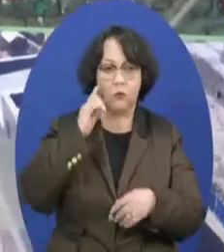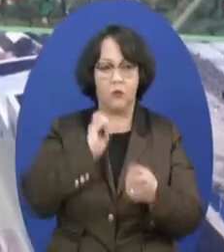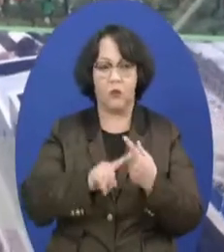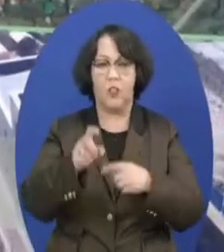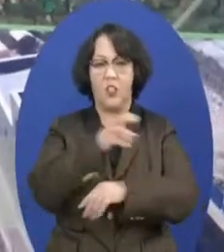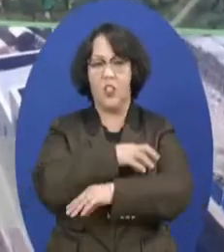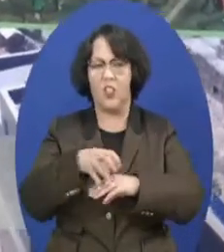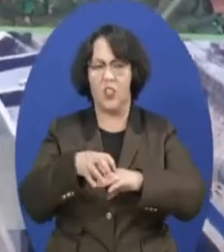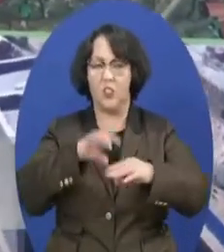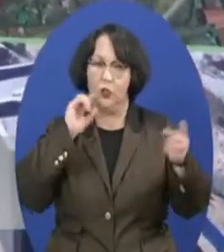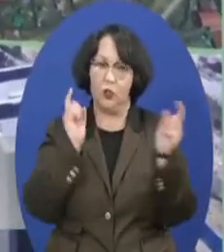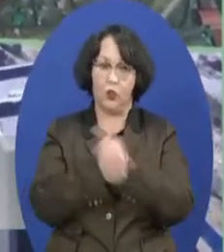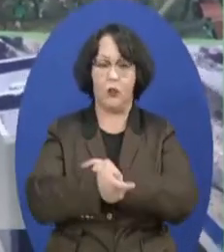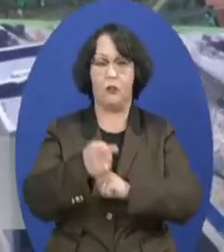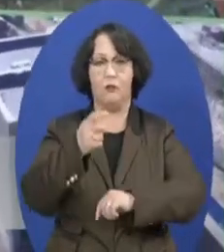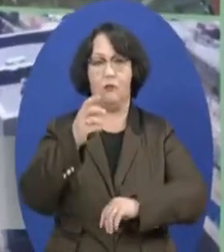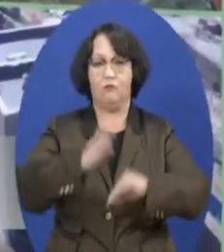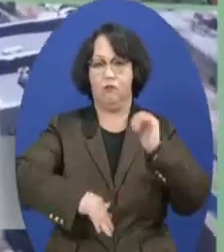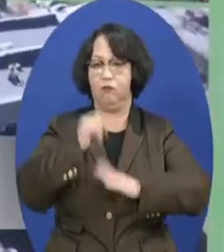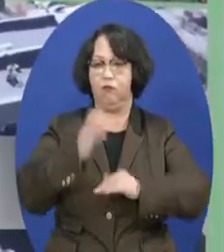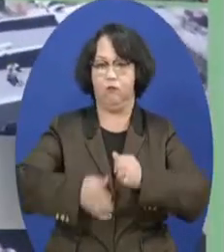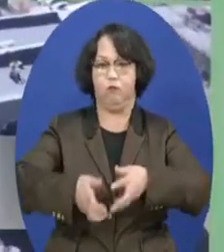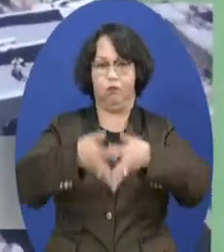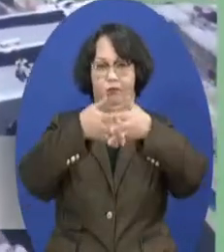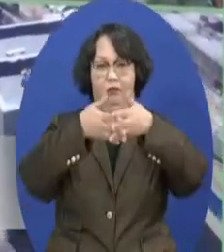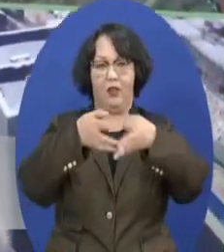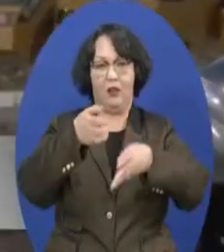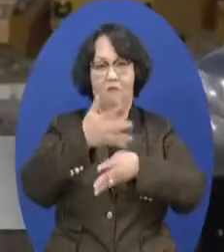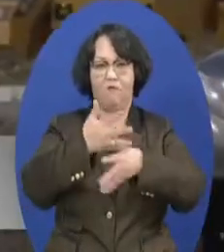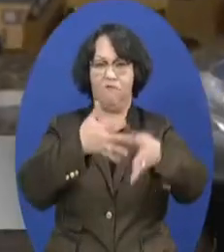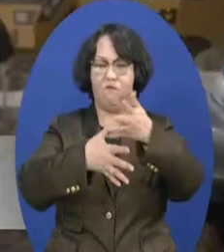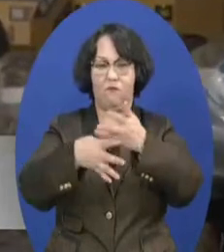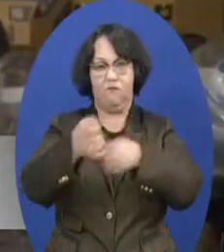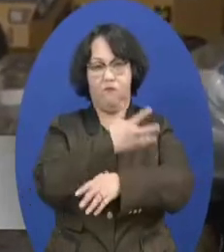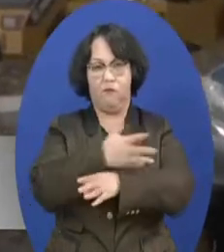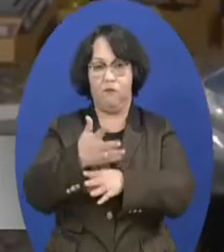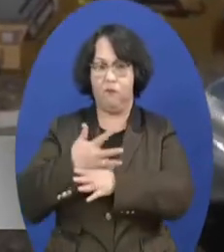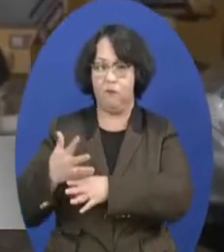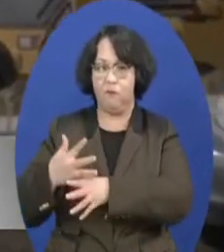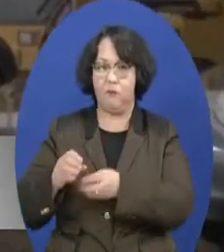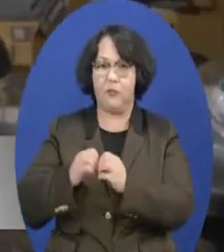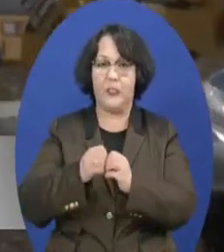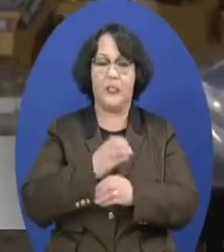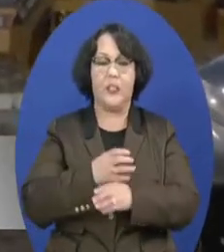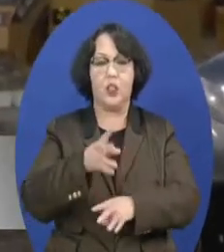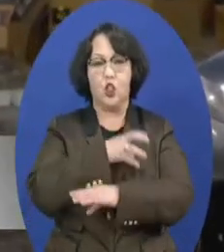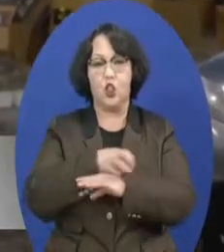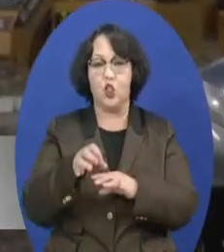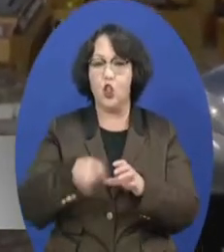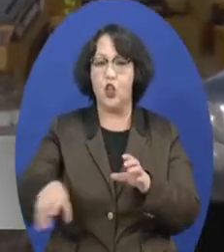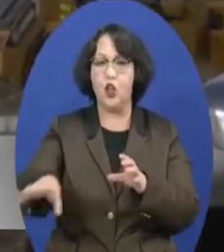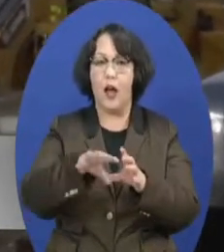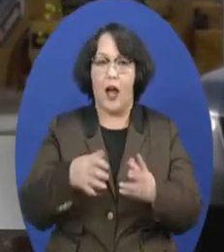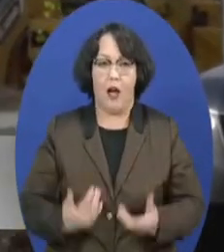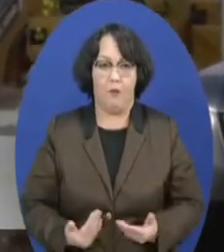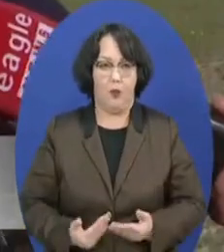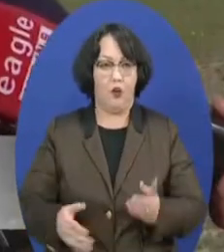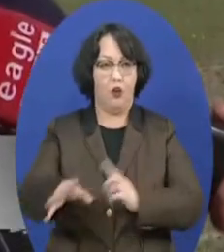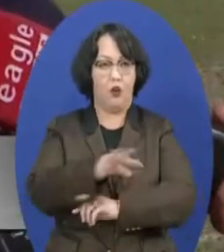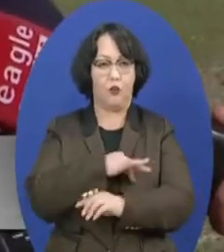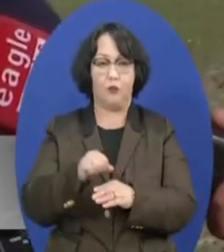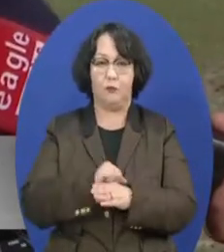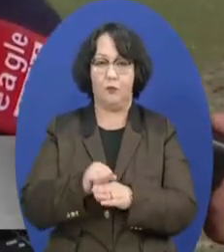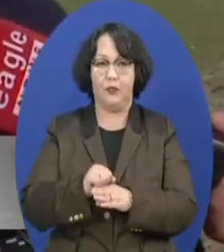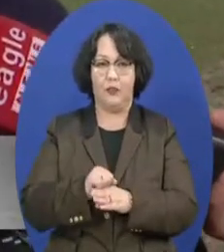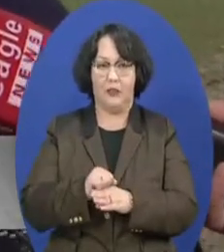орон сууцжуулахын төлөө. За мөн одоо гэр хороолын одоо дунд байгаа дэд бүтцийг дэмжихийн төлөө давуу